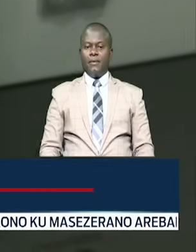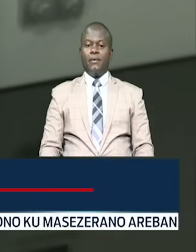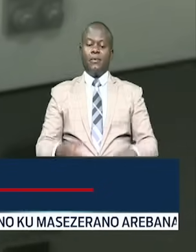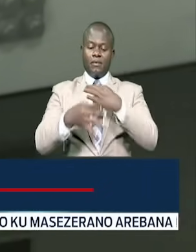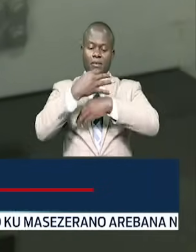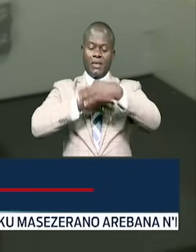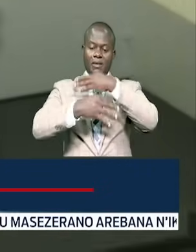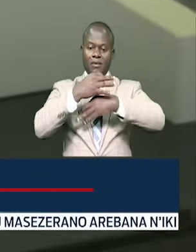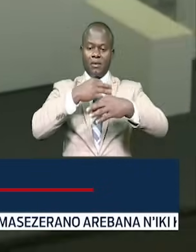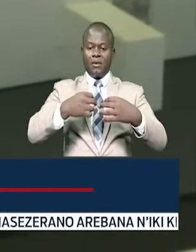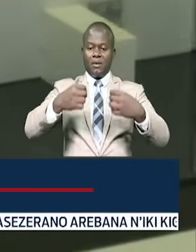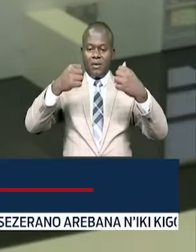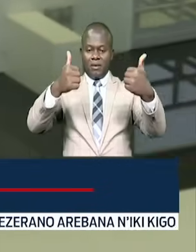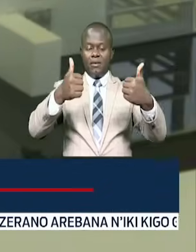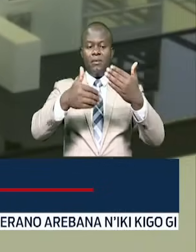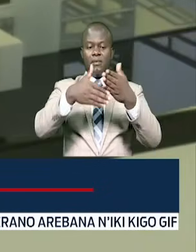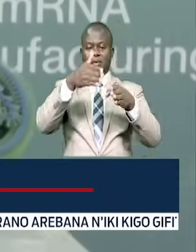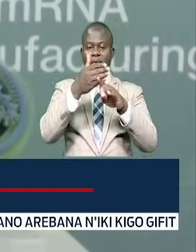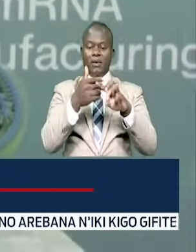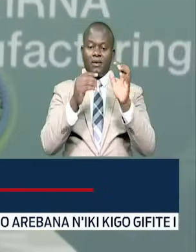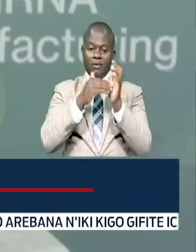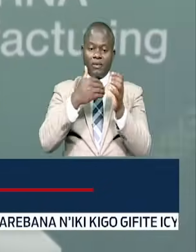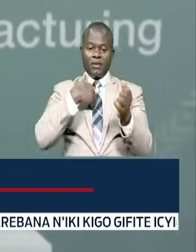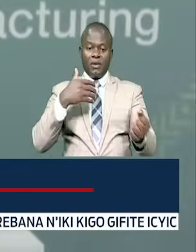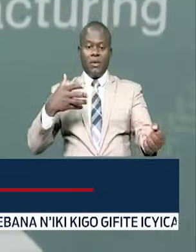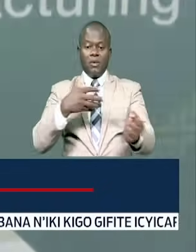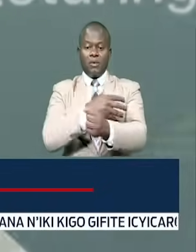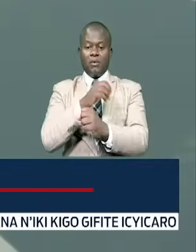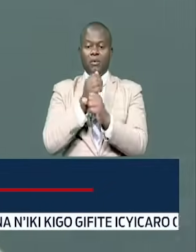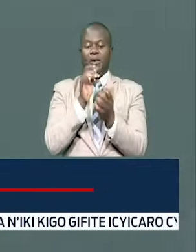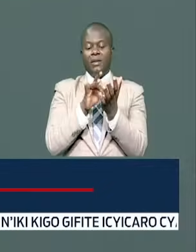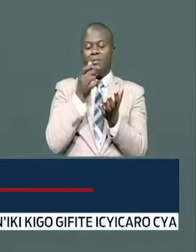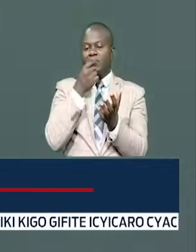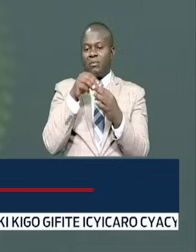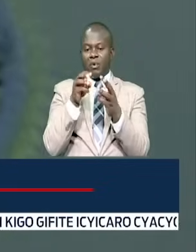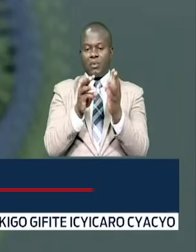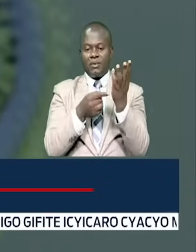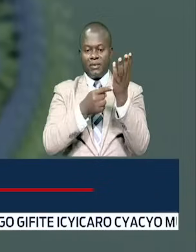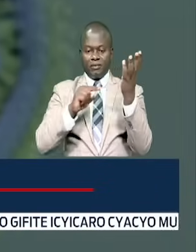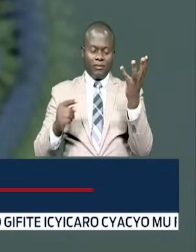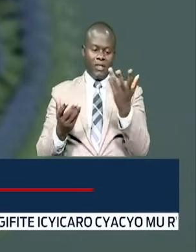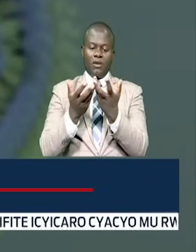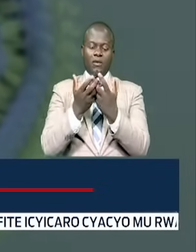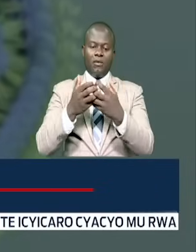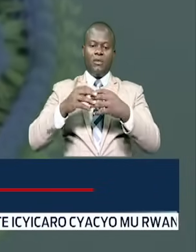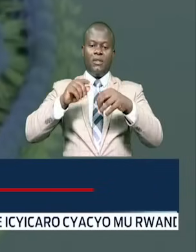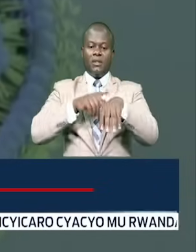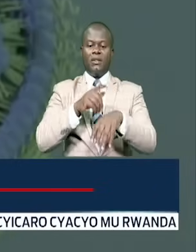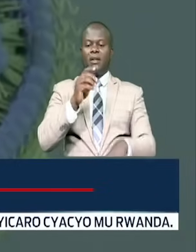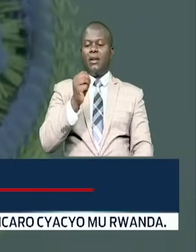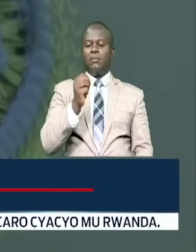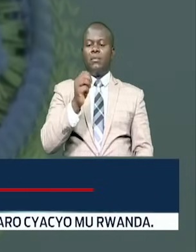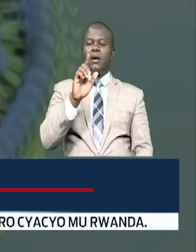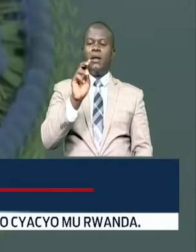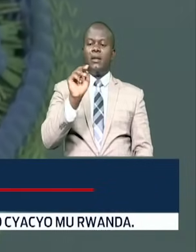uruganda ruzaba ruhagaze neza mu gice cy'imyubakire, ruzaba runafite ubushobozi bwo gukora imiti n'inkingo mu buryo bw'ikoranabuhanga rigezweho rya mRNA, aho